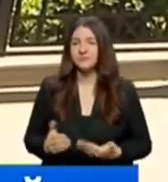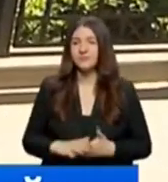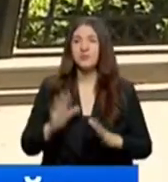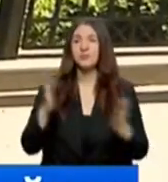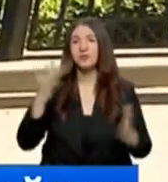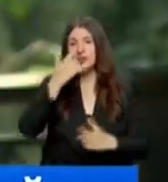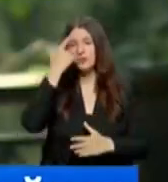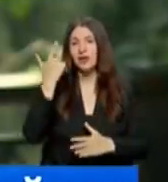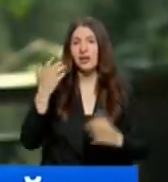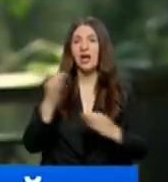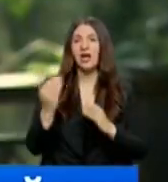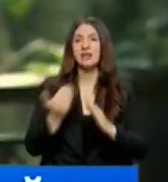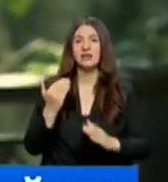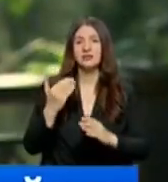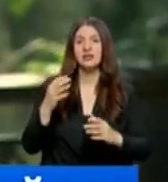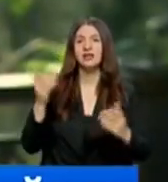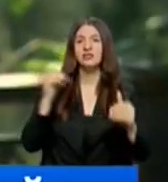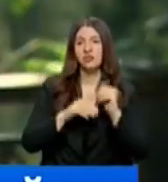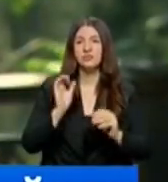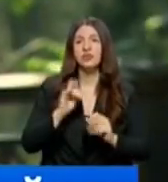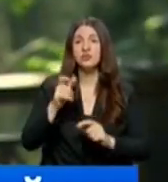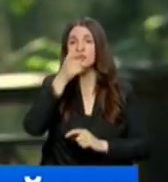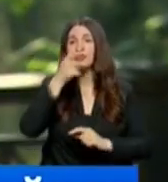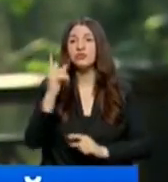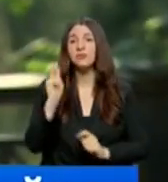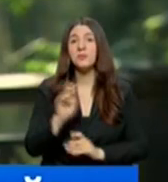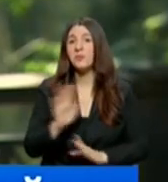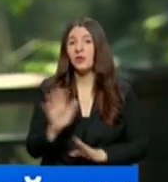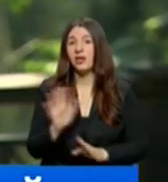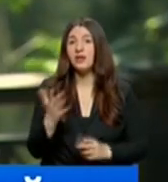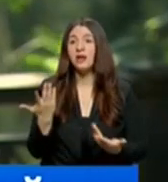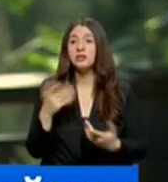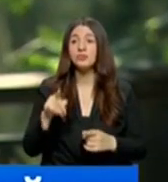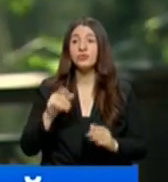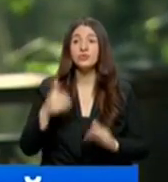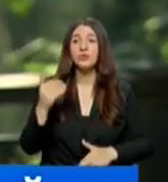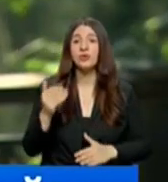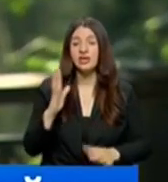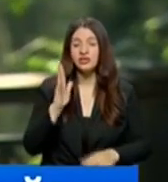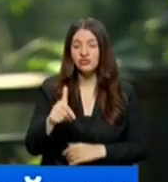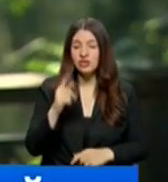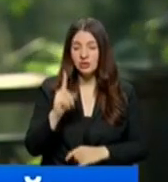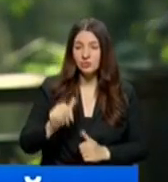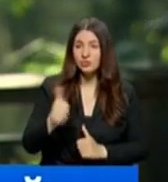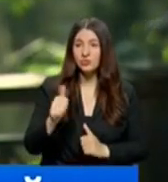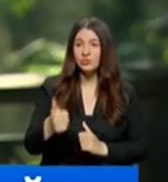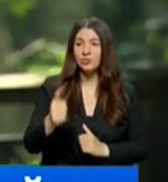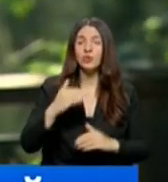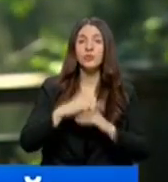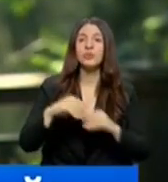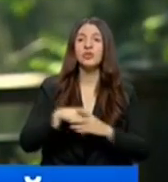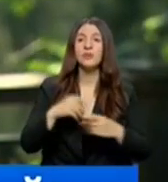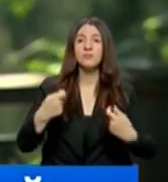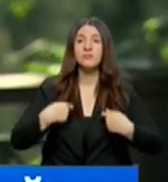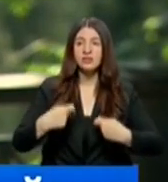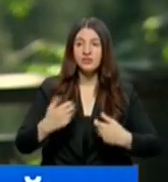Büyük bir olasılıkla erken seçim yapacaklar. Çünkü ülkeyi yönetemiyorlar. Artık bundan sonra geçen her günün toplum üzerindeki